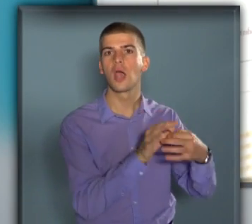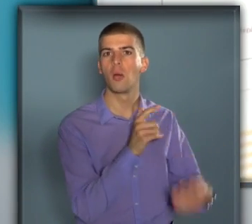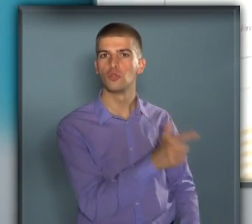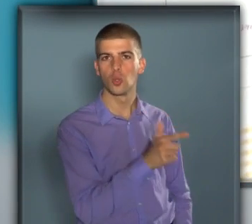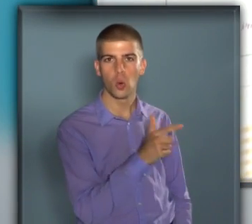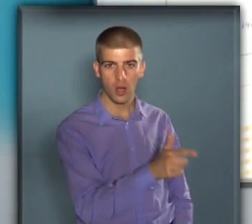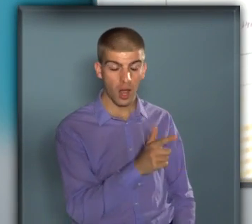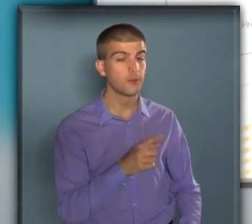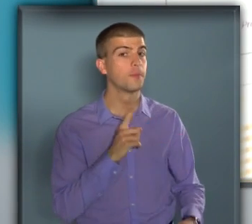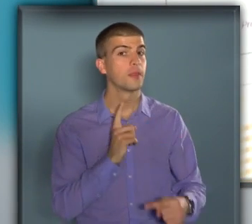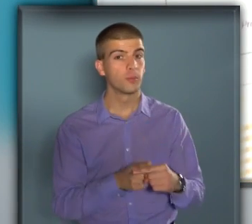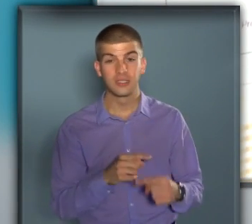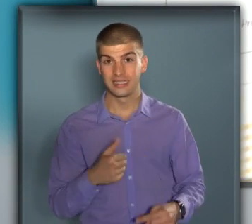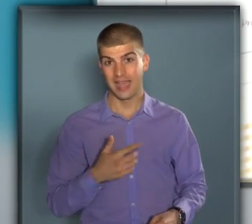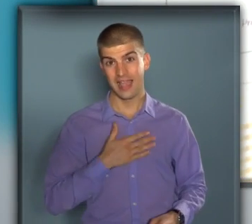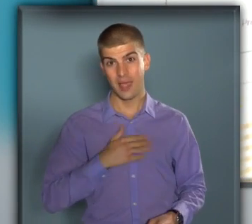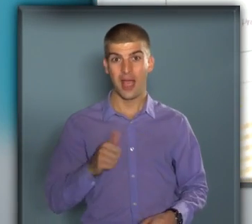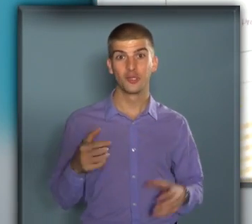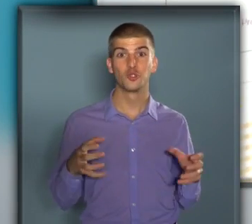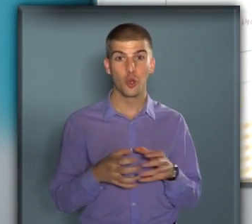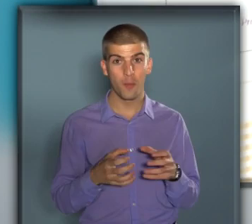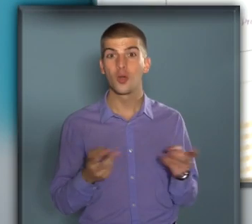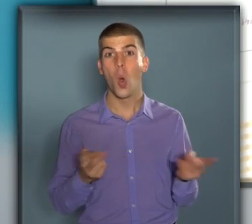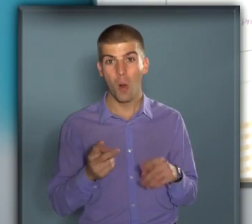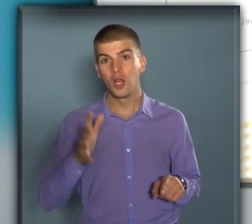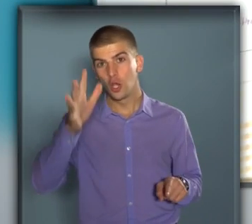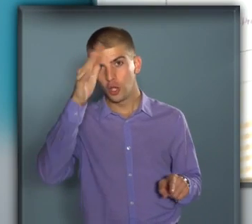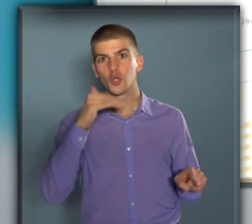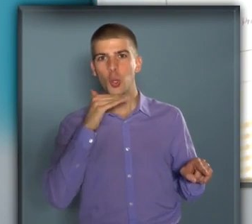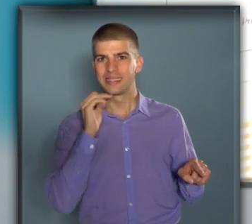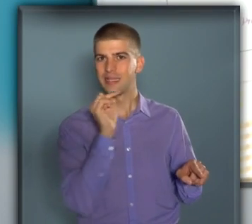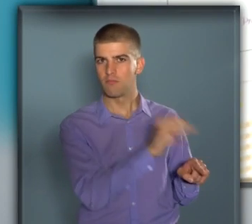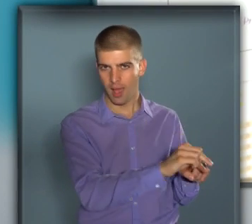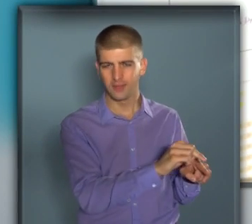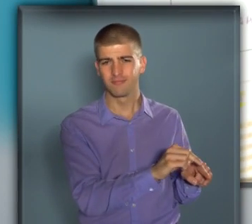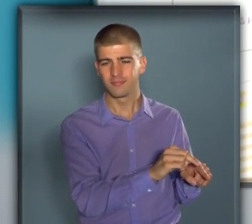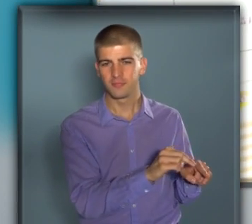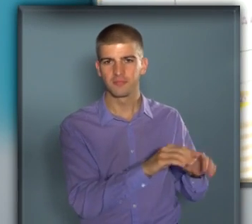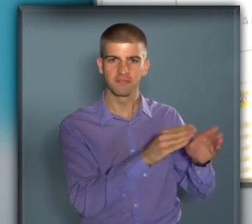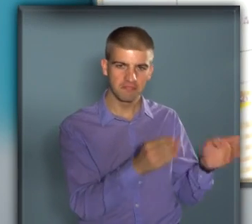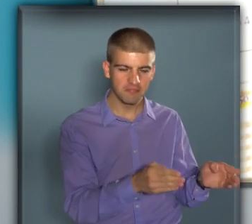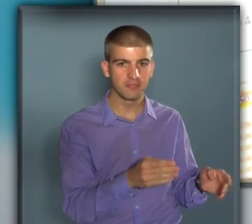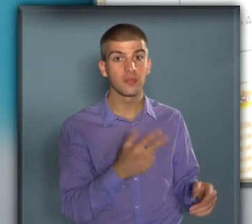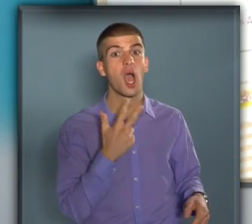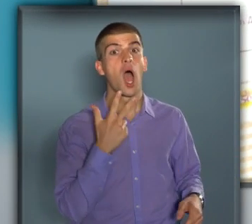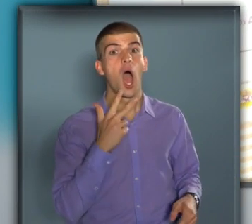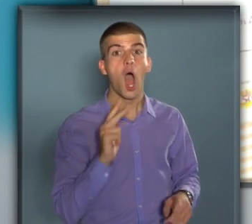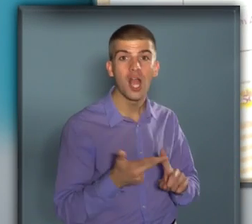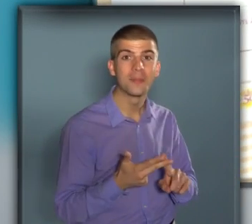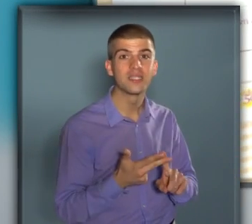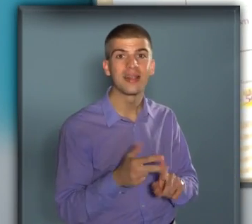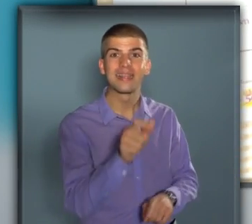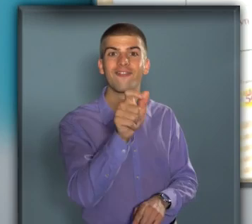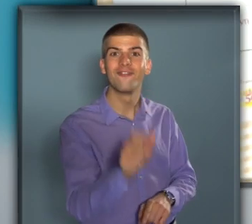első csoportom is a Kösziben zajlott. Méghozzá olyan nagy érdeklődés volt, hogy amikor a 30. résztvevő